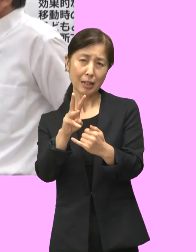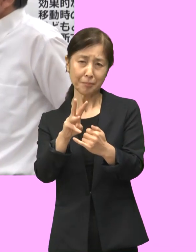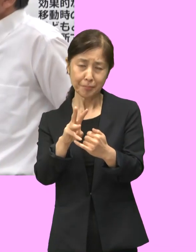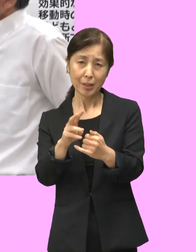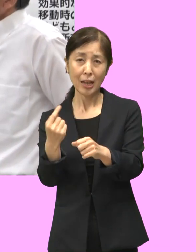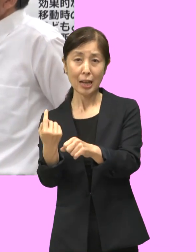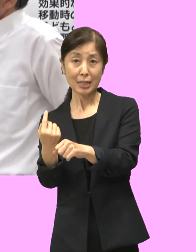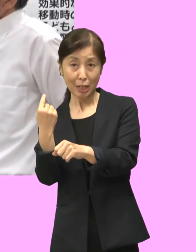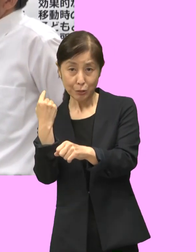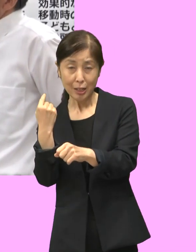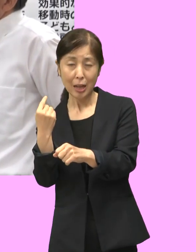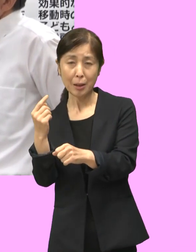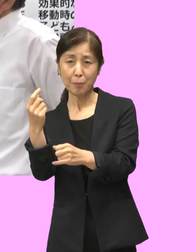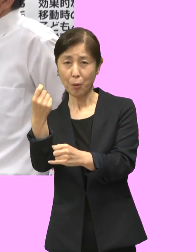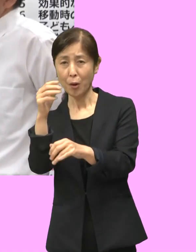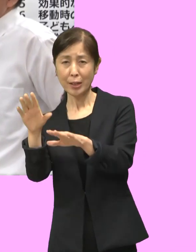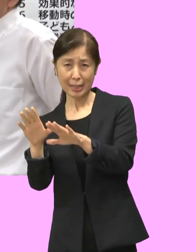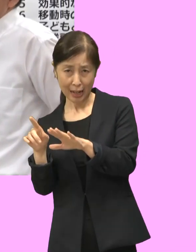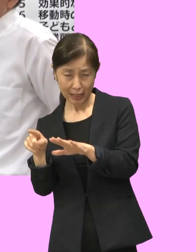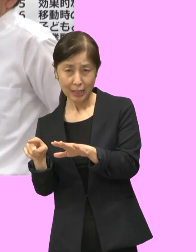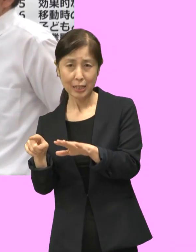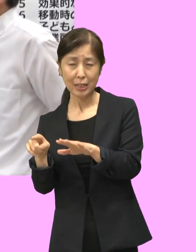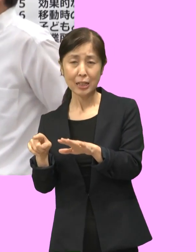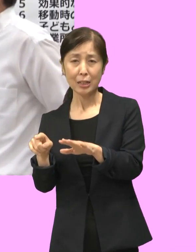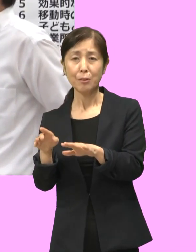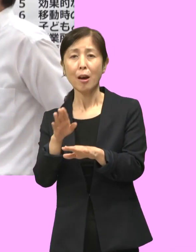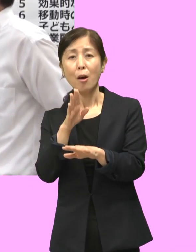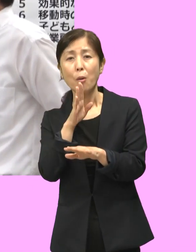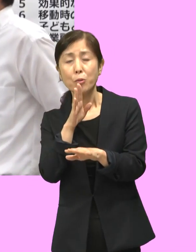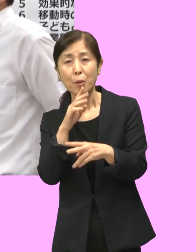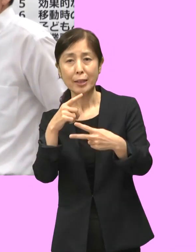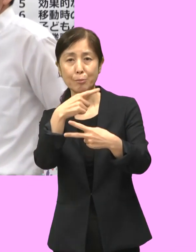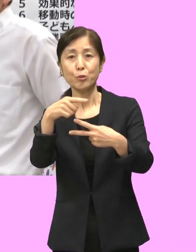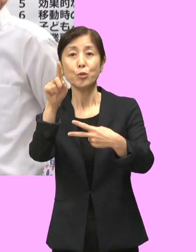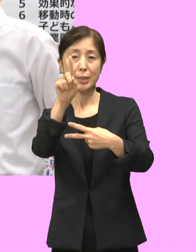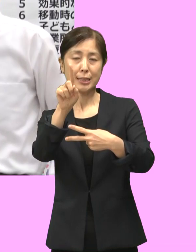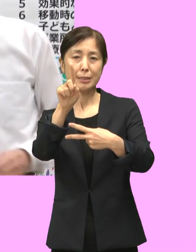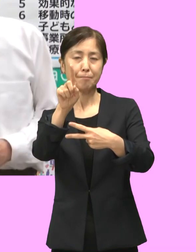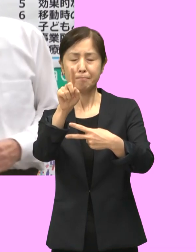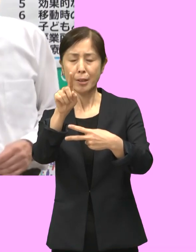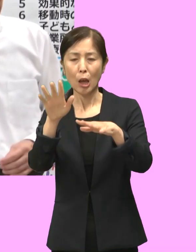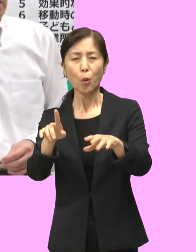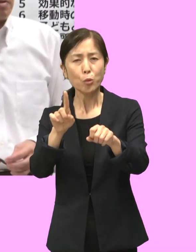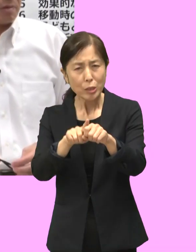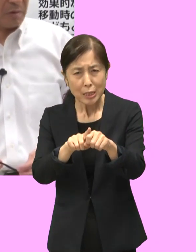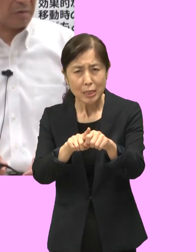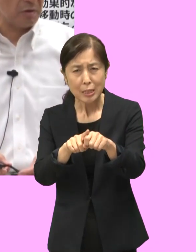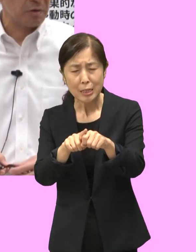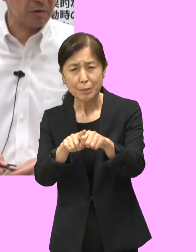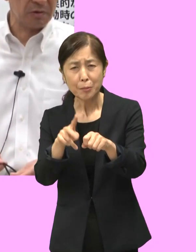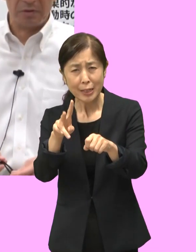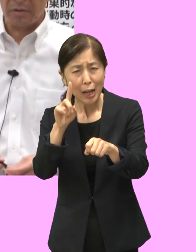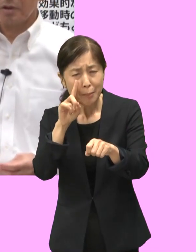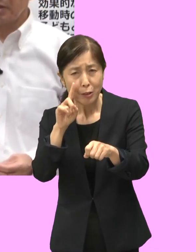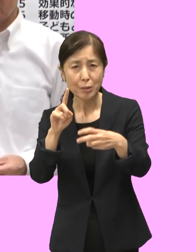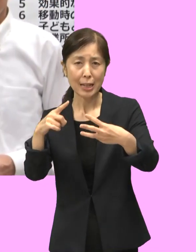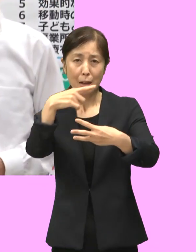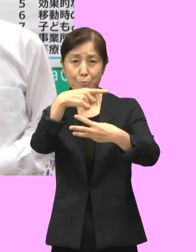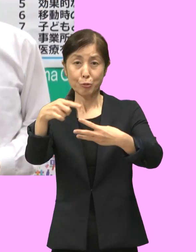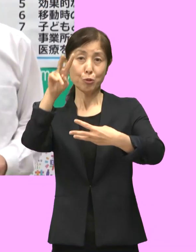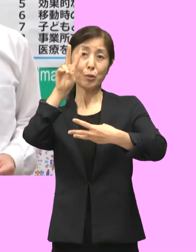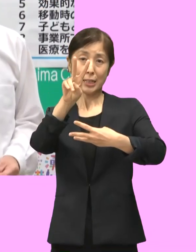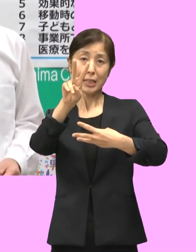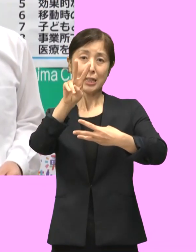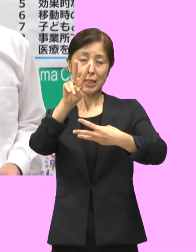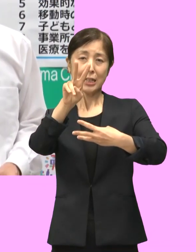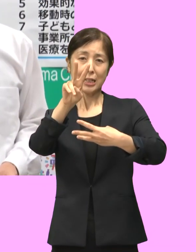は本来の2分の1に加えて3分の2に市として補助をかさ上げするという仕